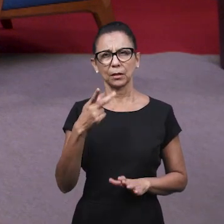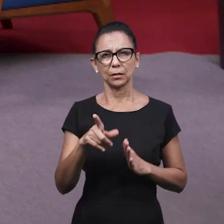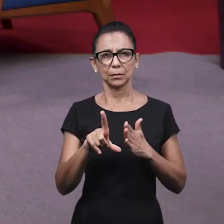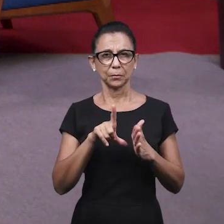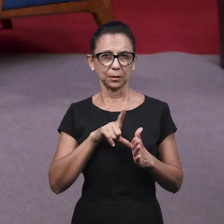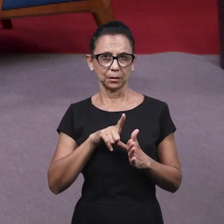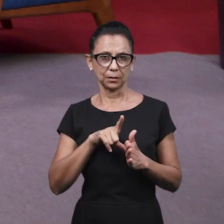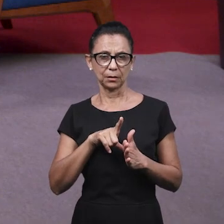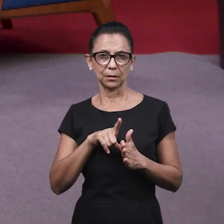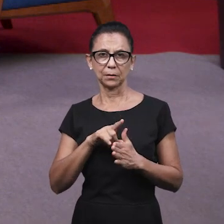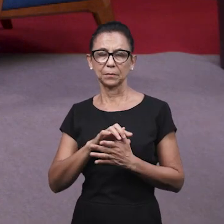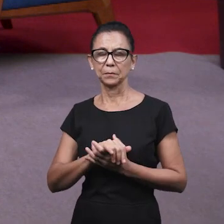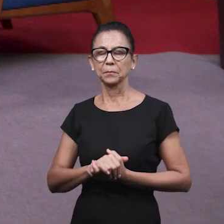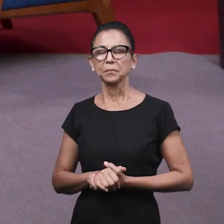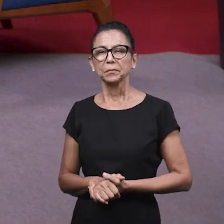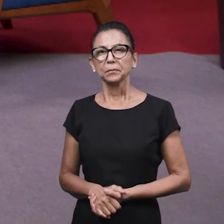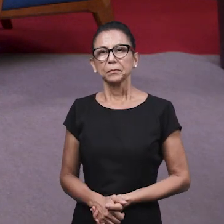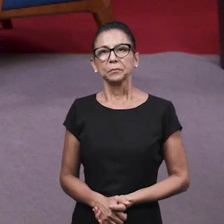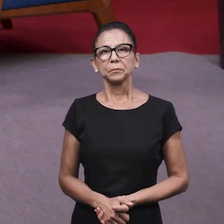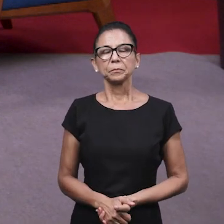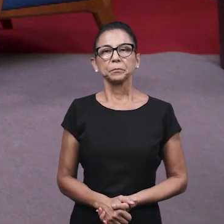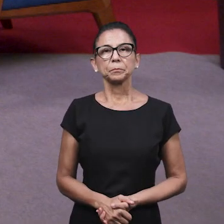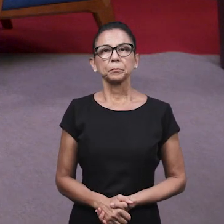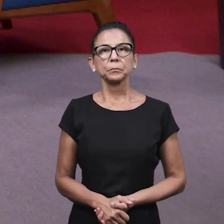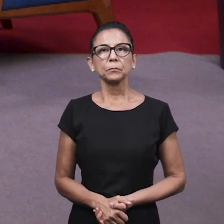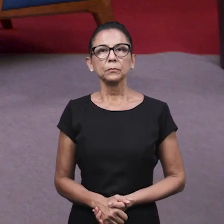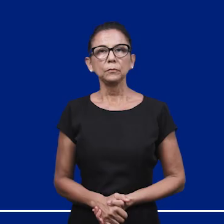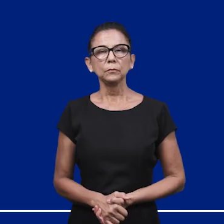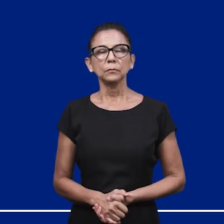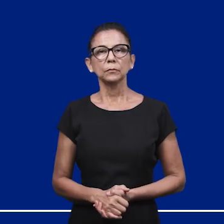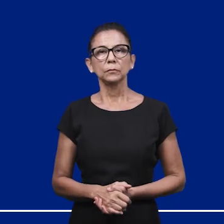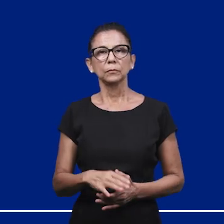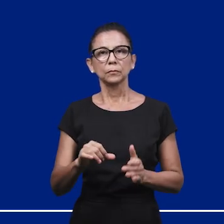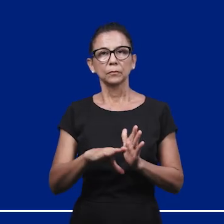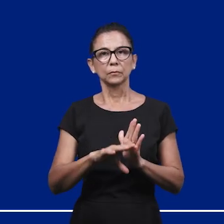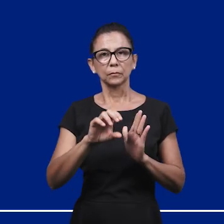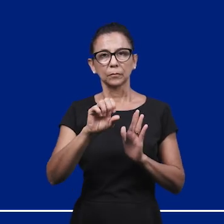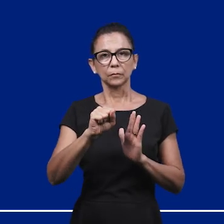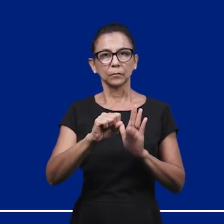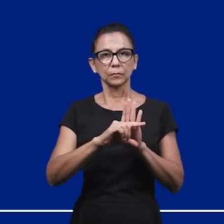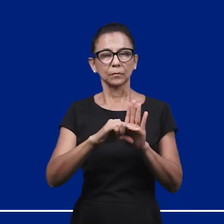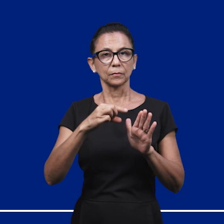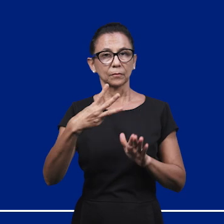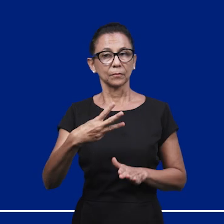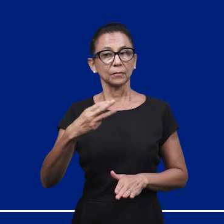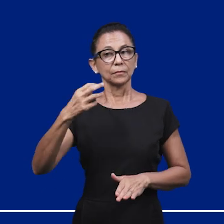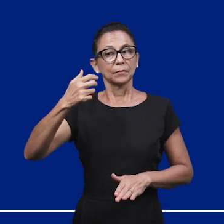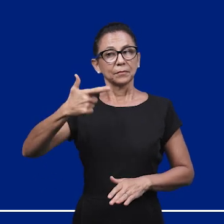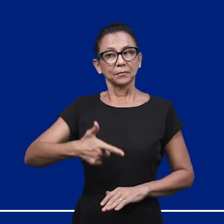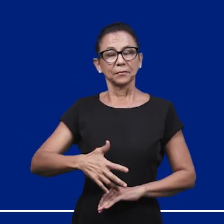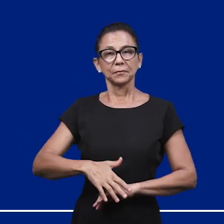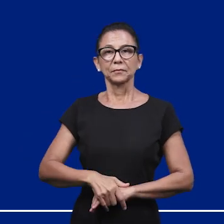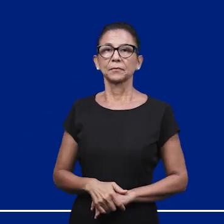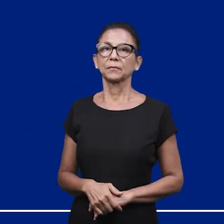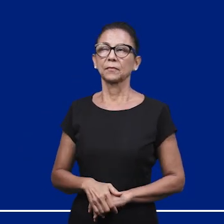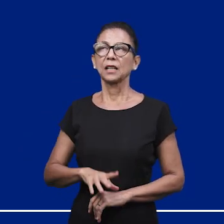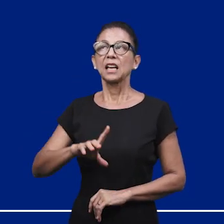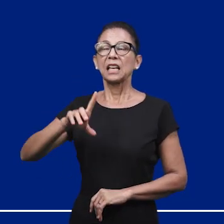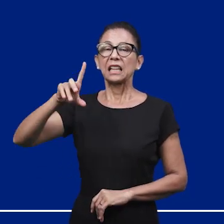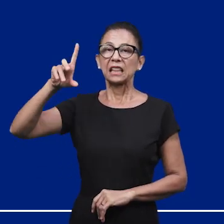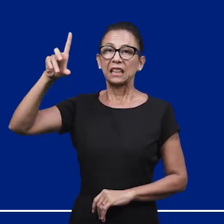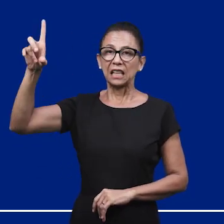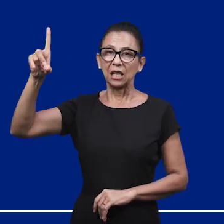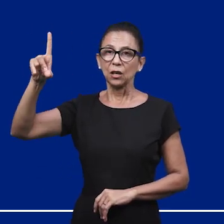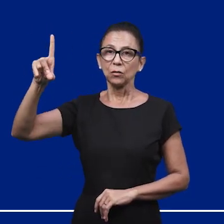dit, en parlant de Dieu le Père, c'est lui qui n'a pas épargné son propre Fils avant